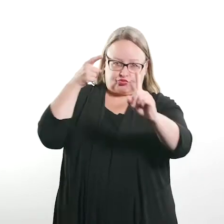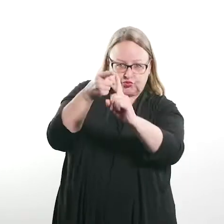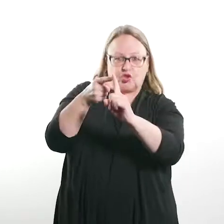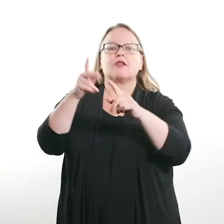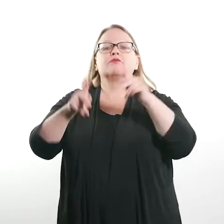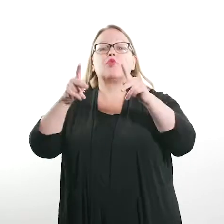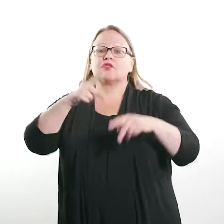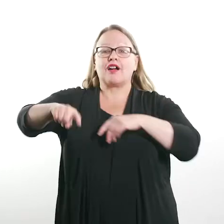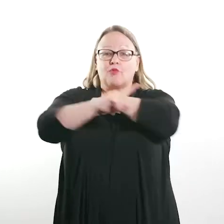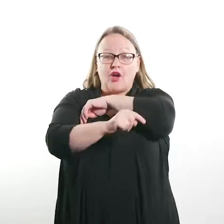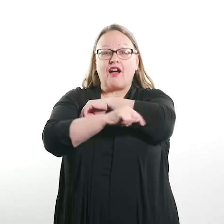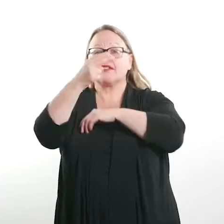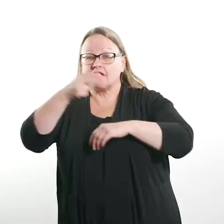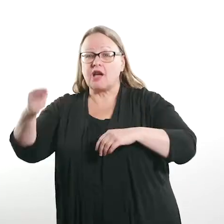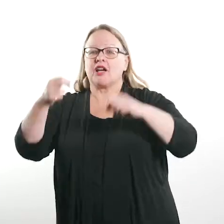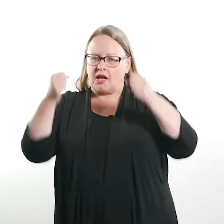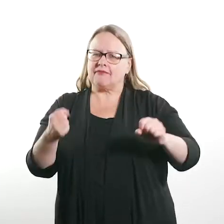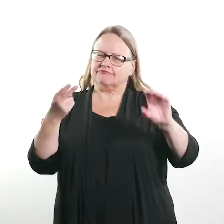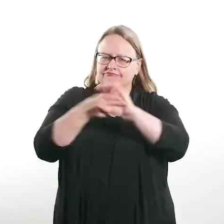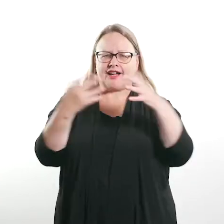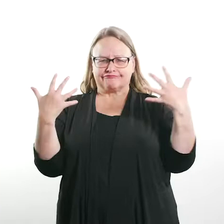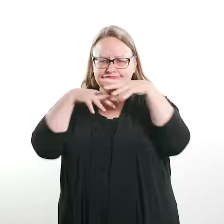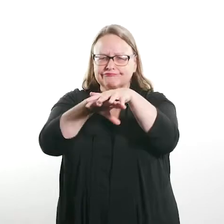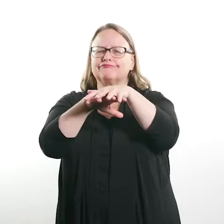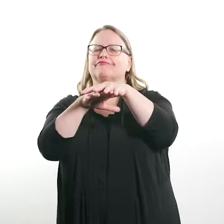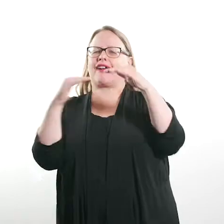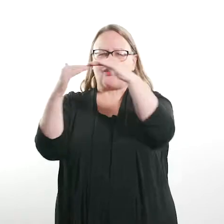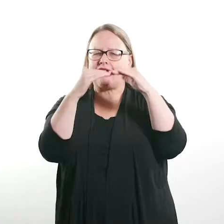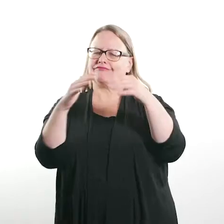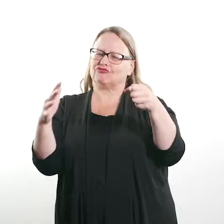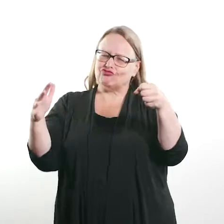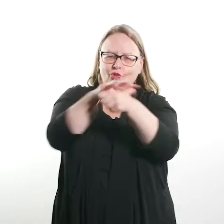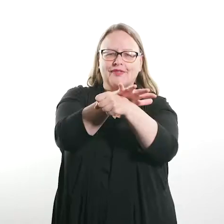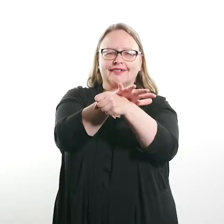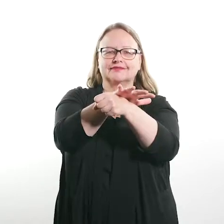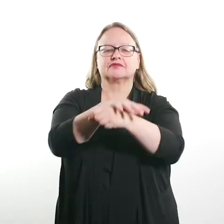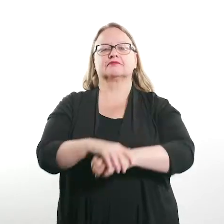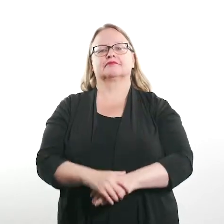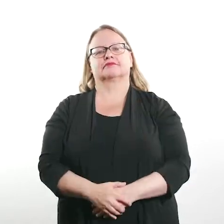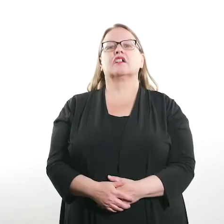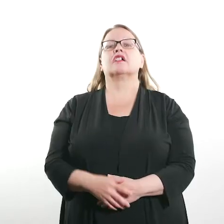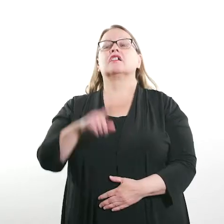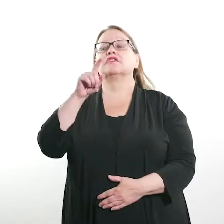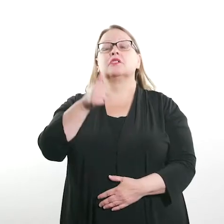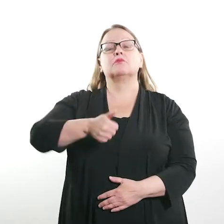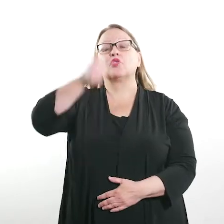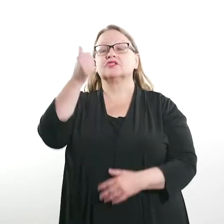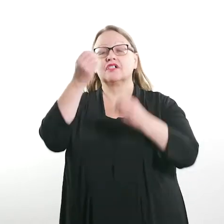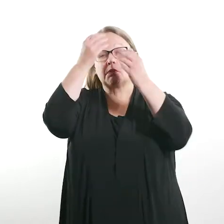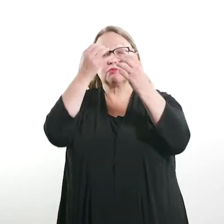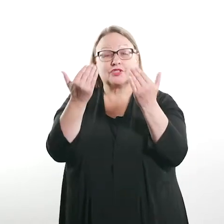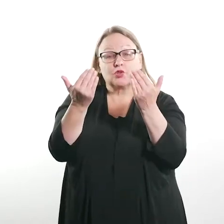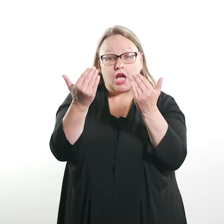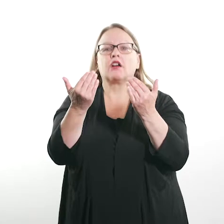une stratégie qui vise l'inclusion totale pour nos employés en situation de handicap. Si vous voulez d'autres renseignements, vous